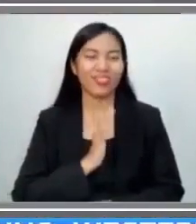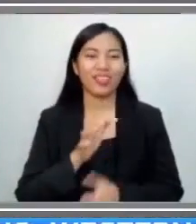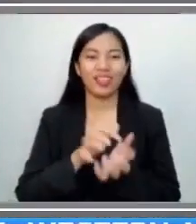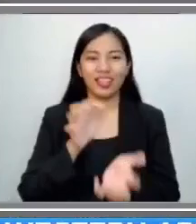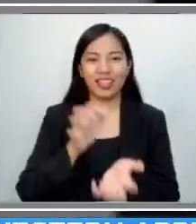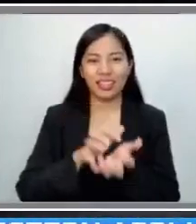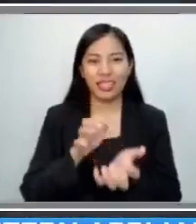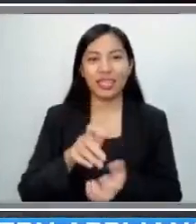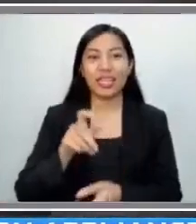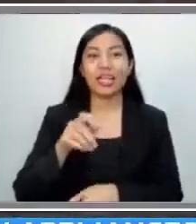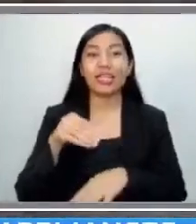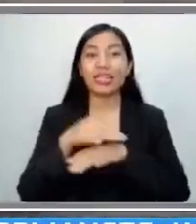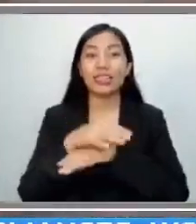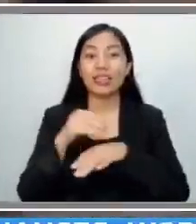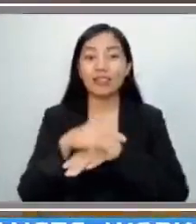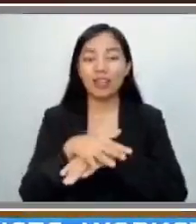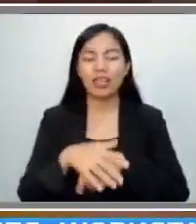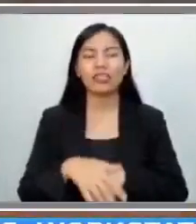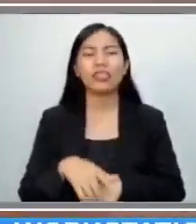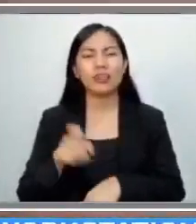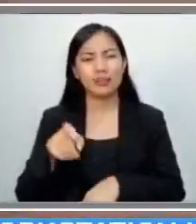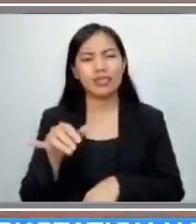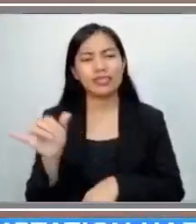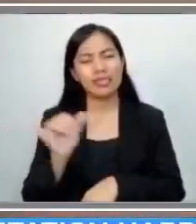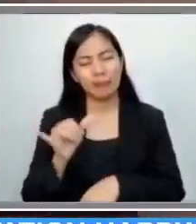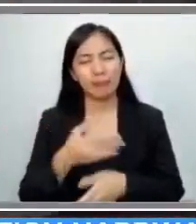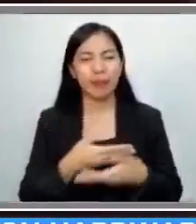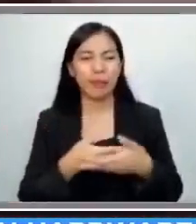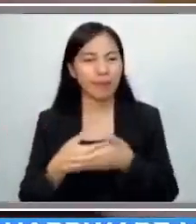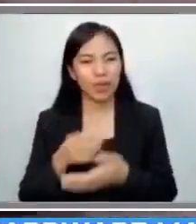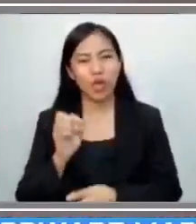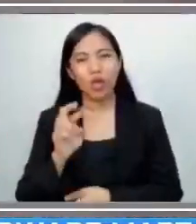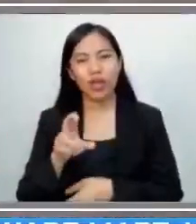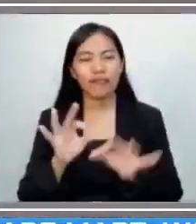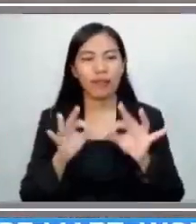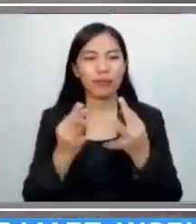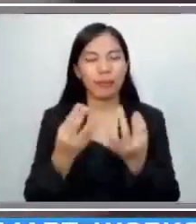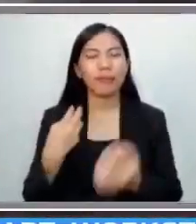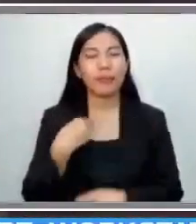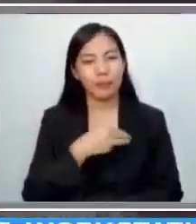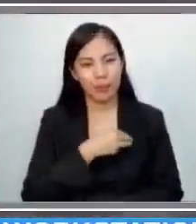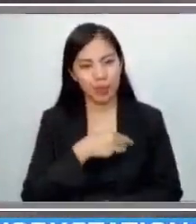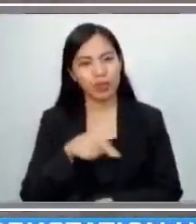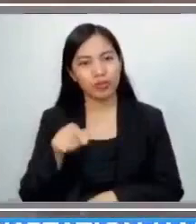parents, ituring silang baby o family member para sumunod. Cute.